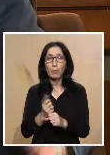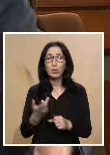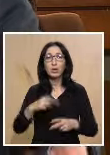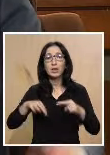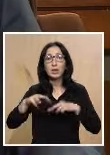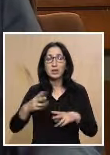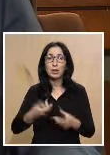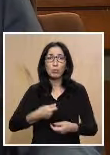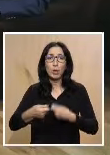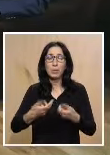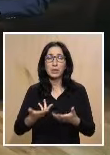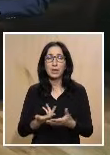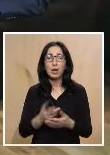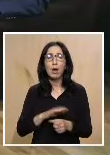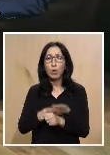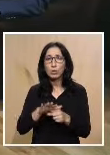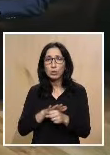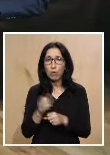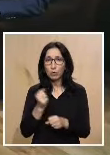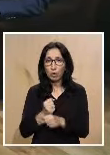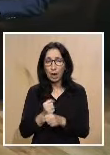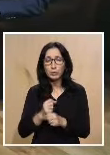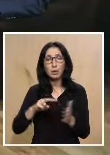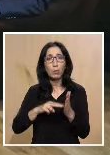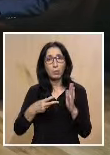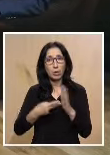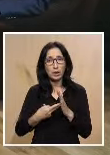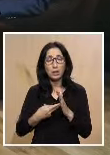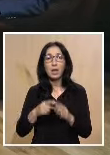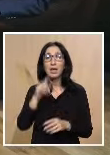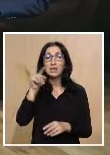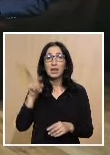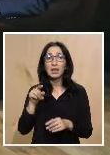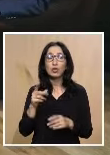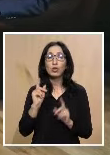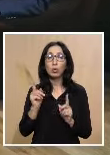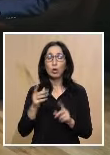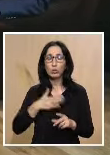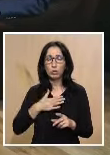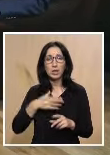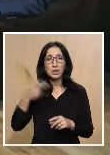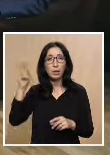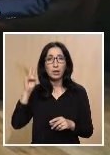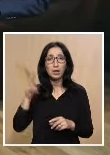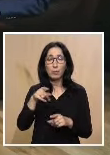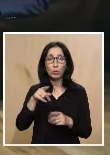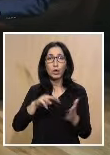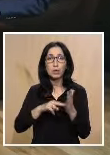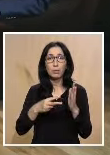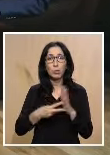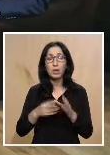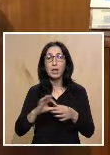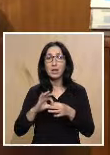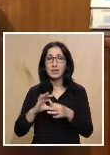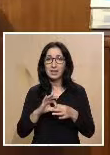на пазара, с тенденциите. Основно работата по проектите ни и задачите, които изпълняваме по тези проекти,